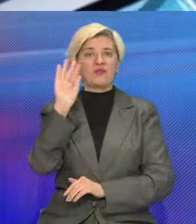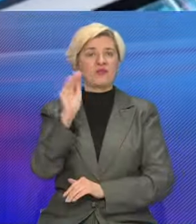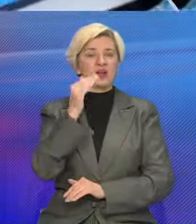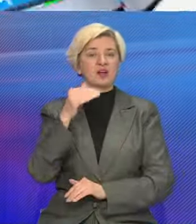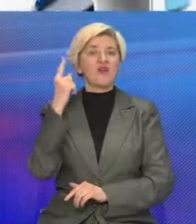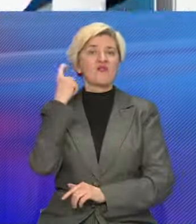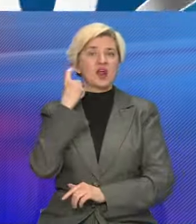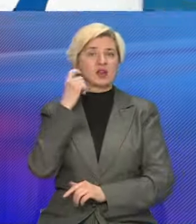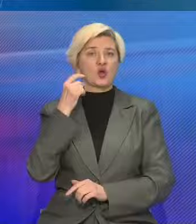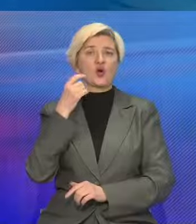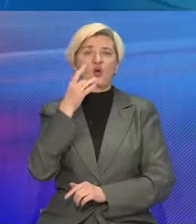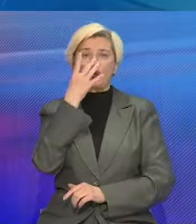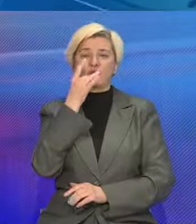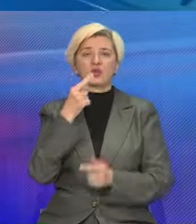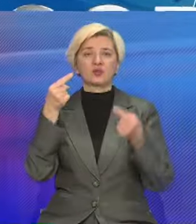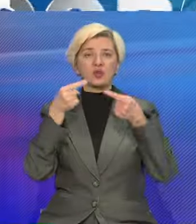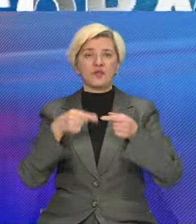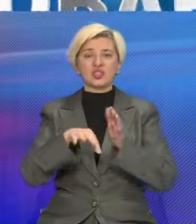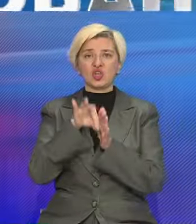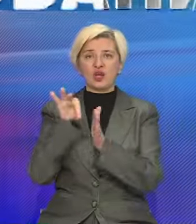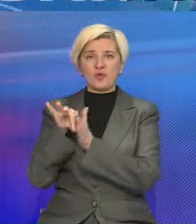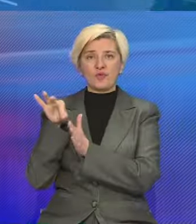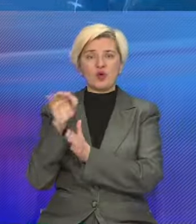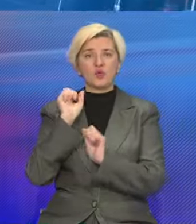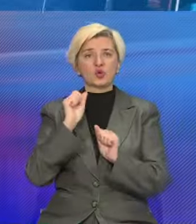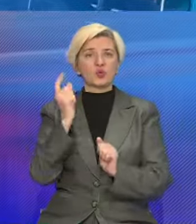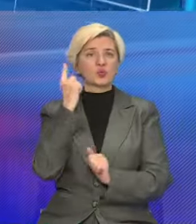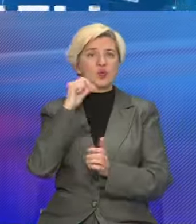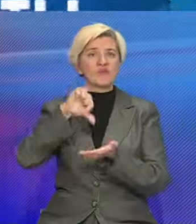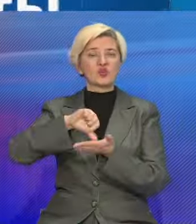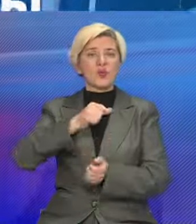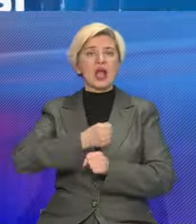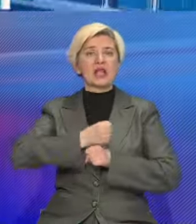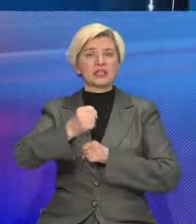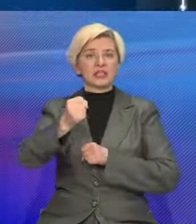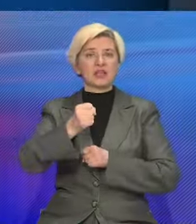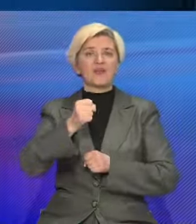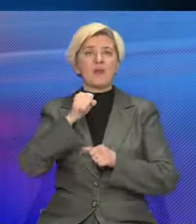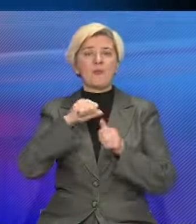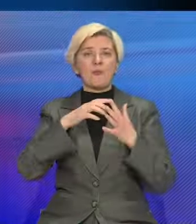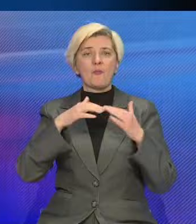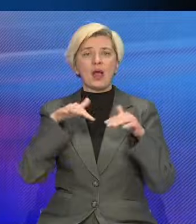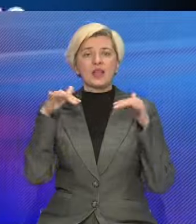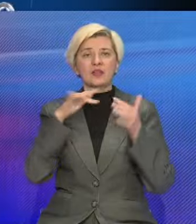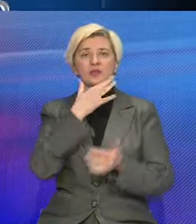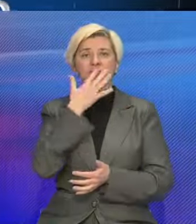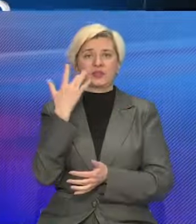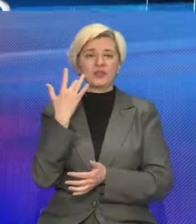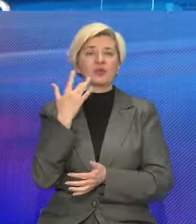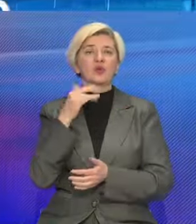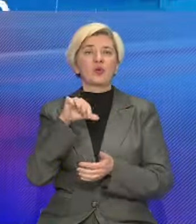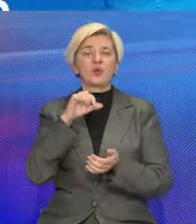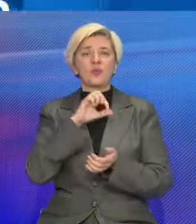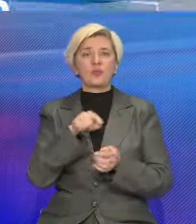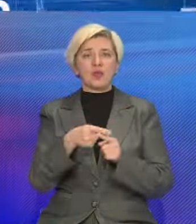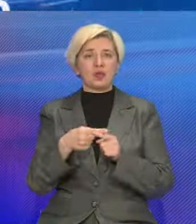ефіры Радіо Гродно, згодна з Жараб'євкай, можна буде почуть выступлень і кандидатів депутата і палаты представників Национального сходу Беларусі